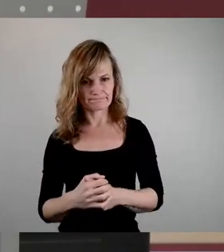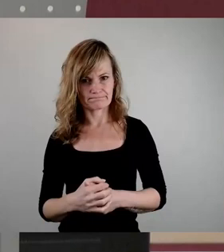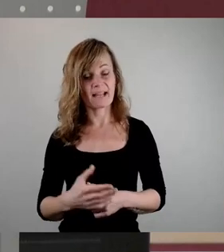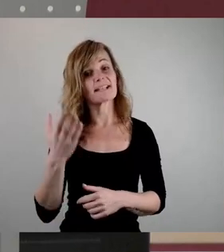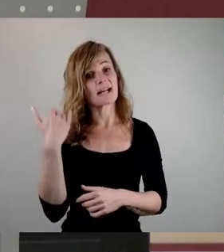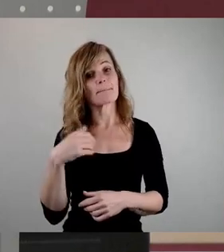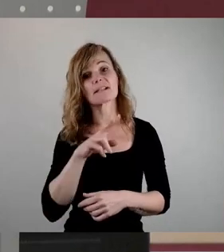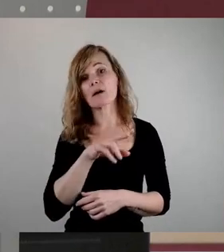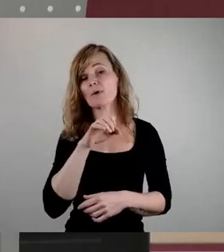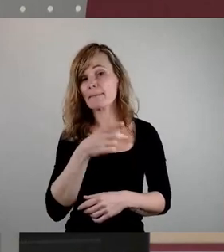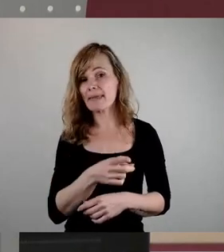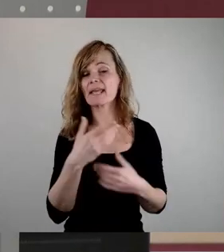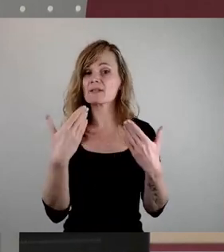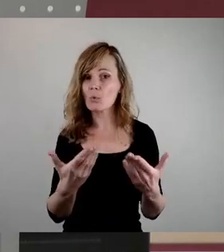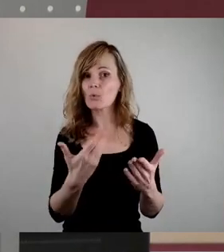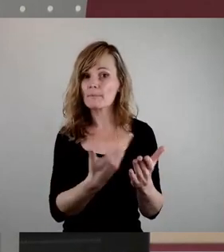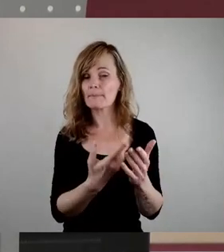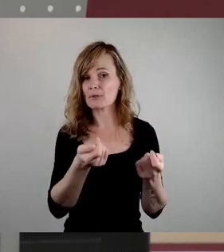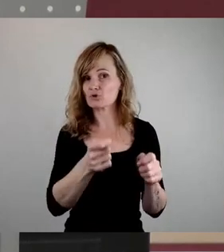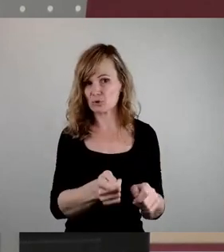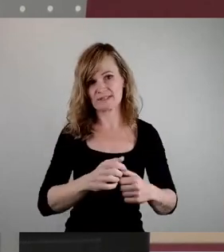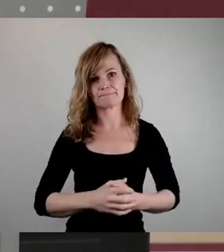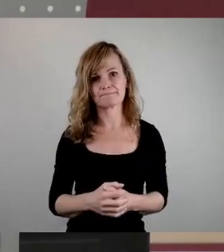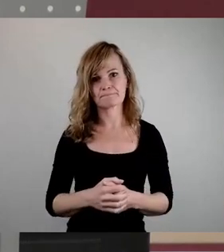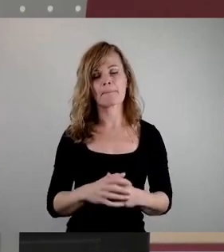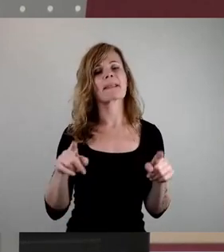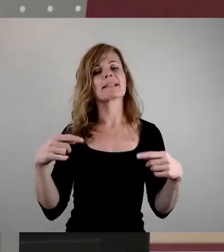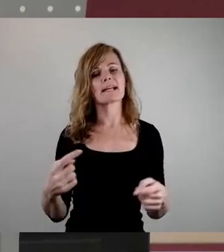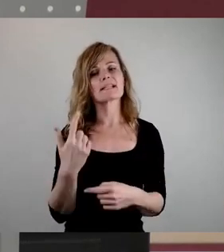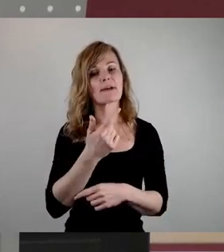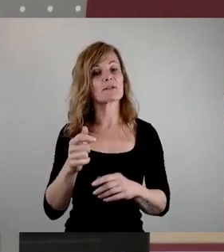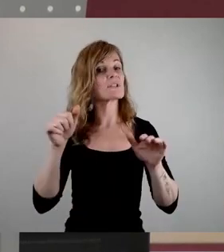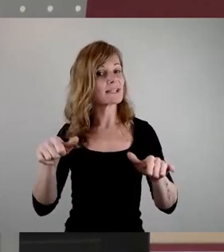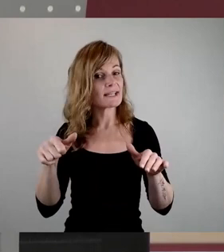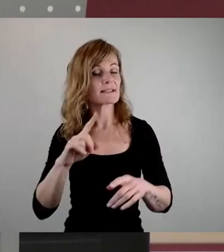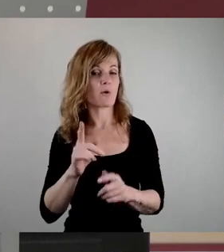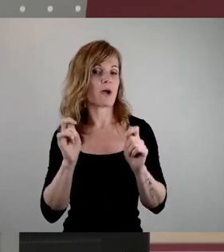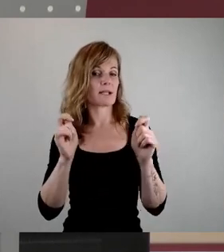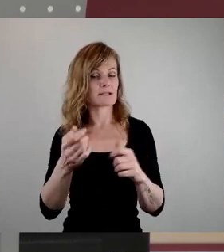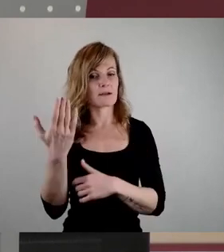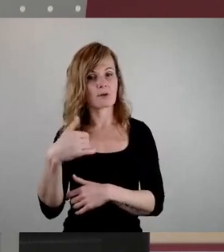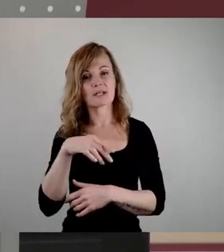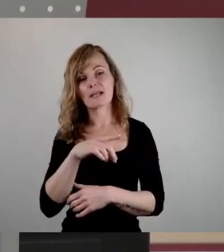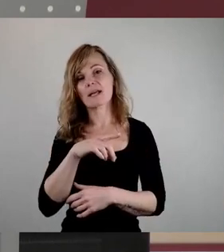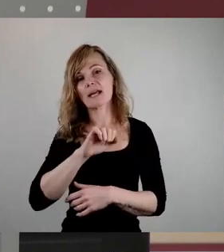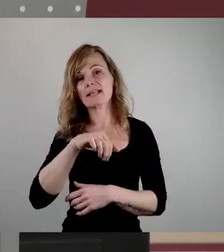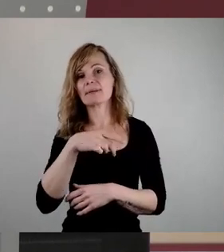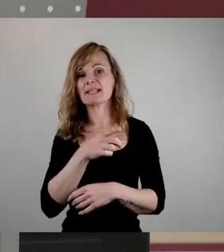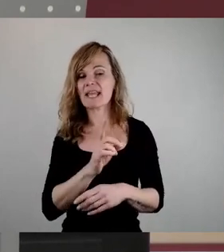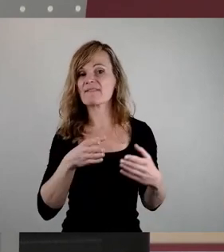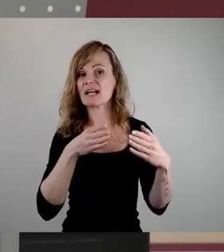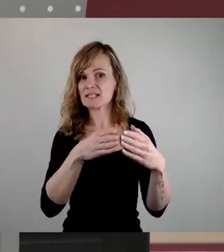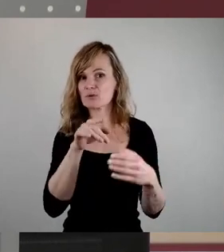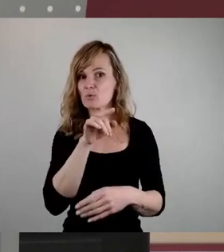VEP entsprechend mit beschlossen. Es gab dann 2016 einen Antrag, damals auch der SPD-Fraktion, wo es tatsächlich darum ging,